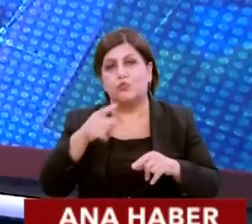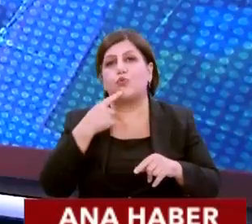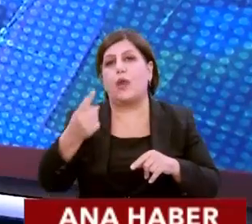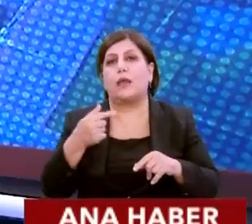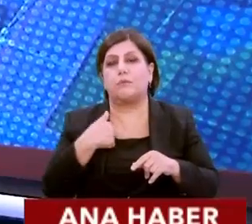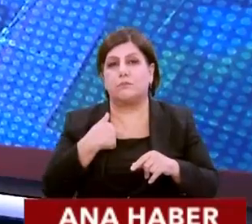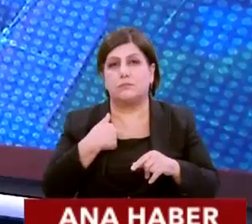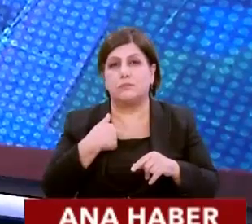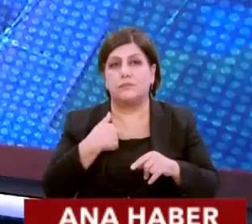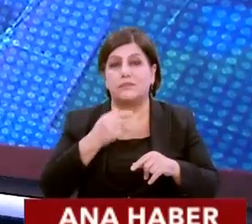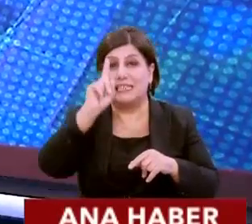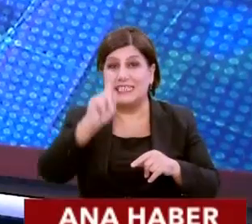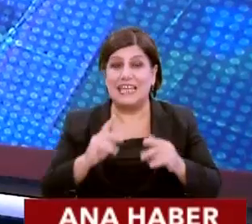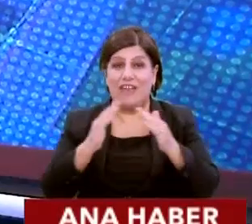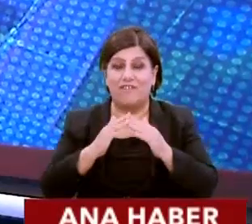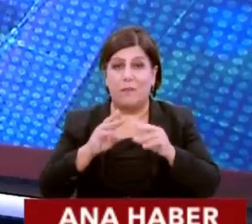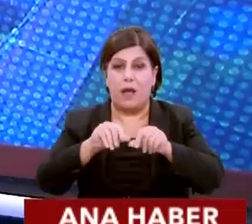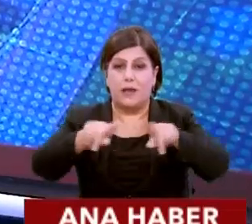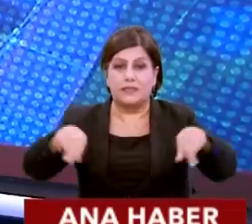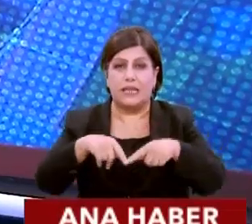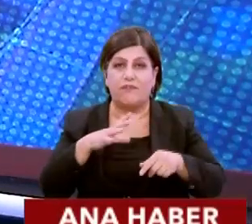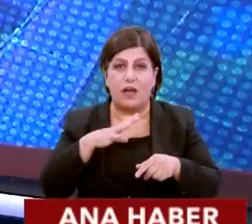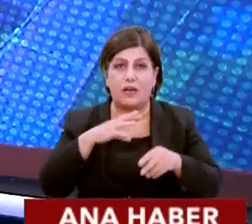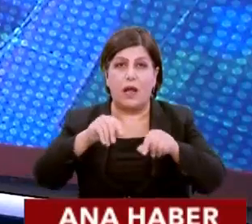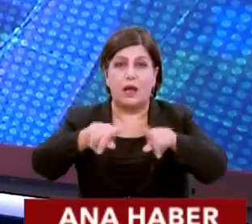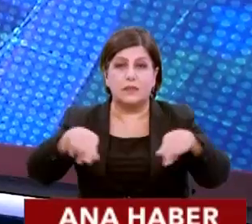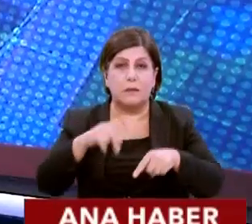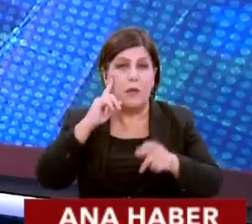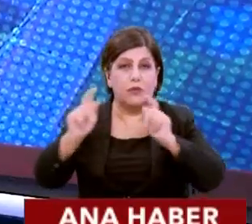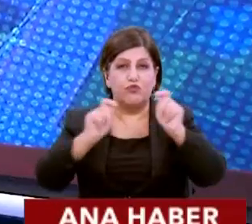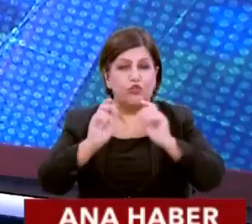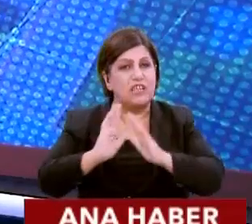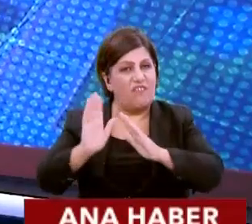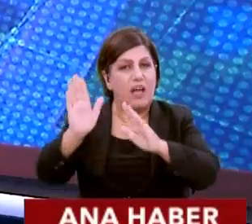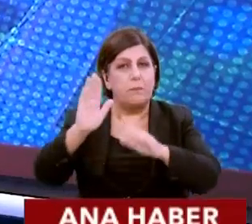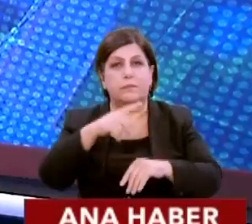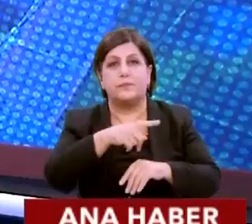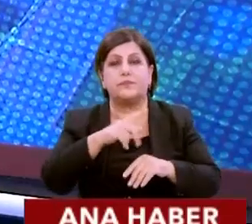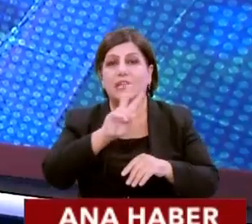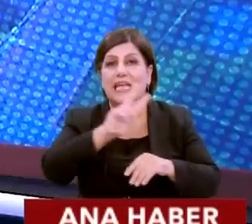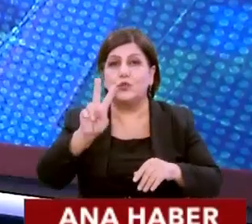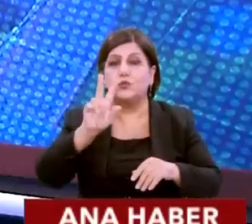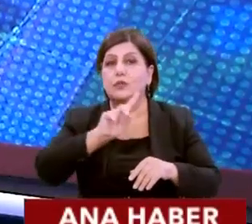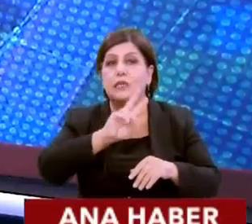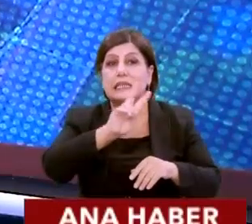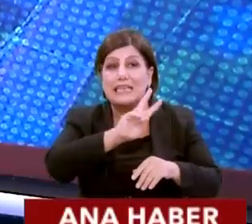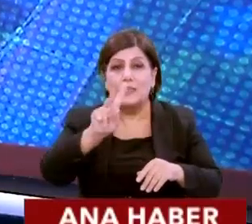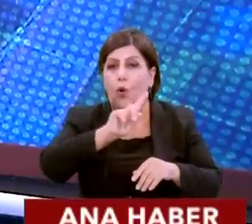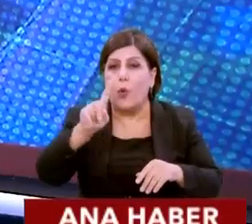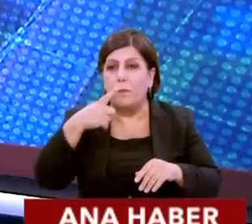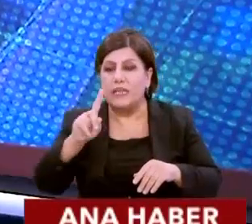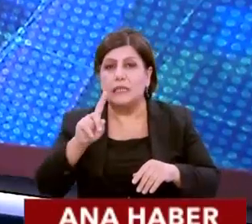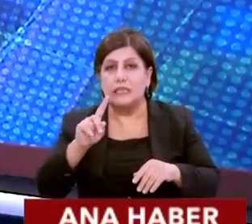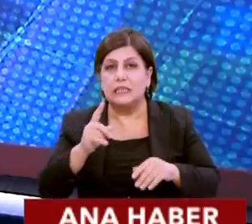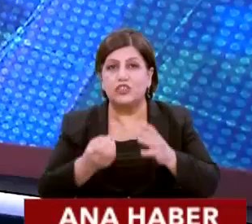Bir de ilk Evim arsa var arsada da başvurular devam ediyor 710 binlere gelmiş durumda